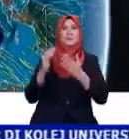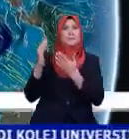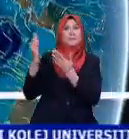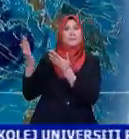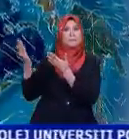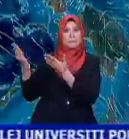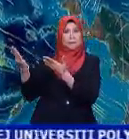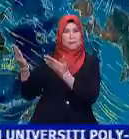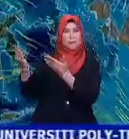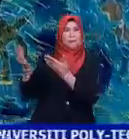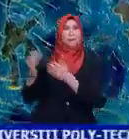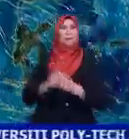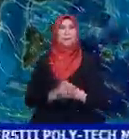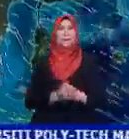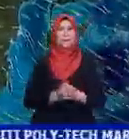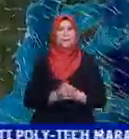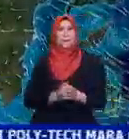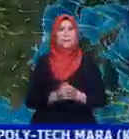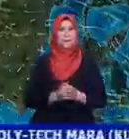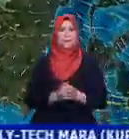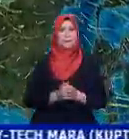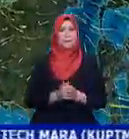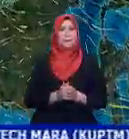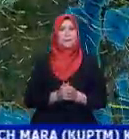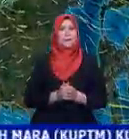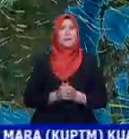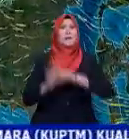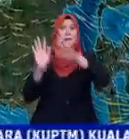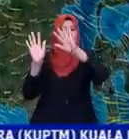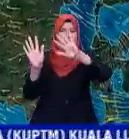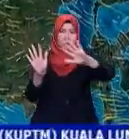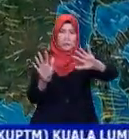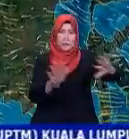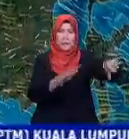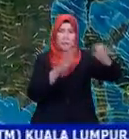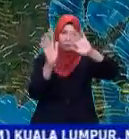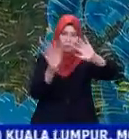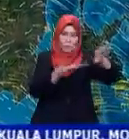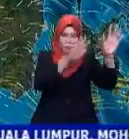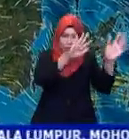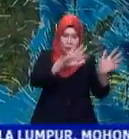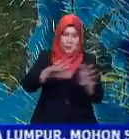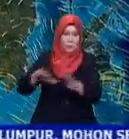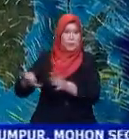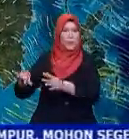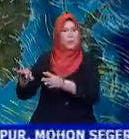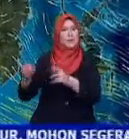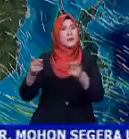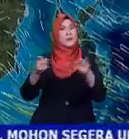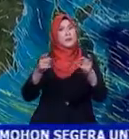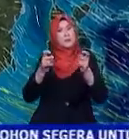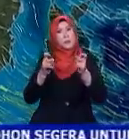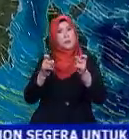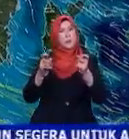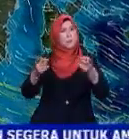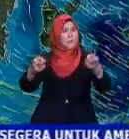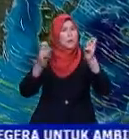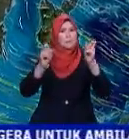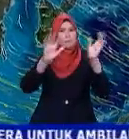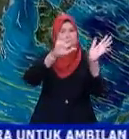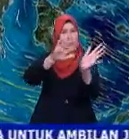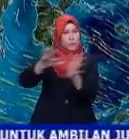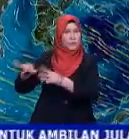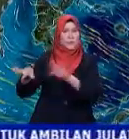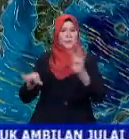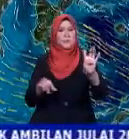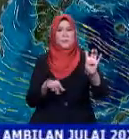angin semasa. Dapat diperhatikan ketika ini angin masih lagi bertiup dari pelbagai hala dengan kelajuan yang agak kencang